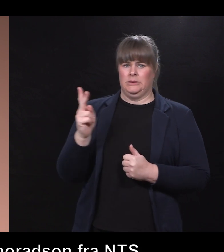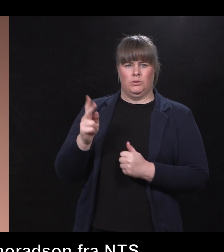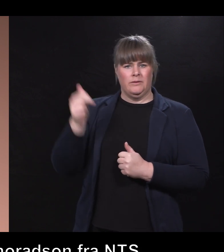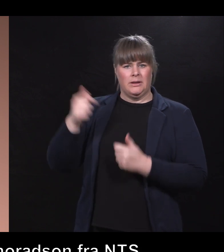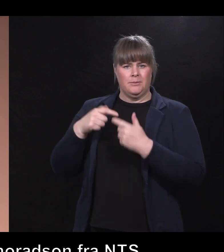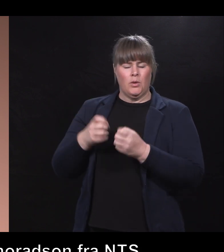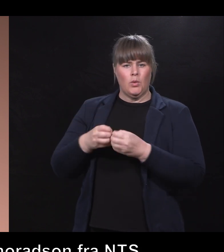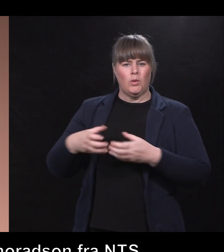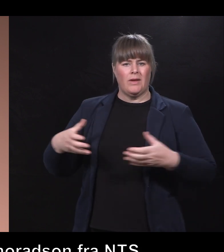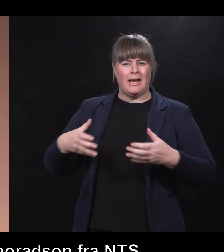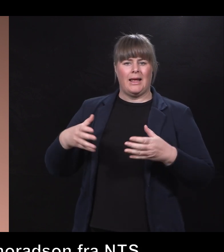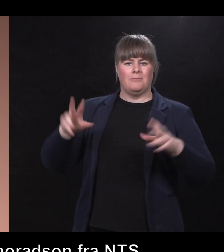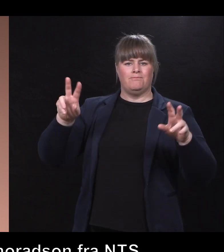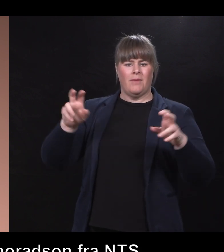av